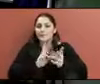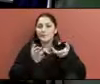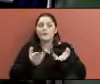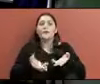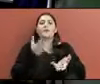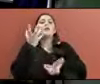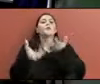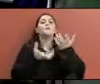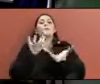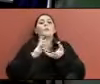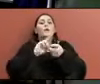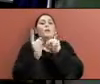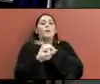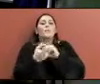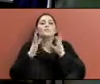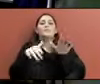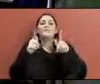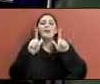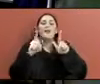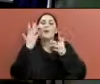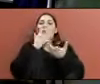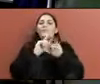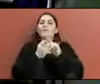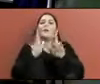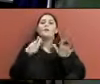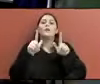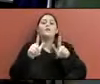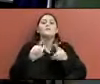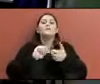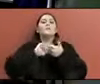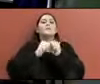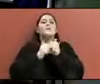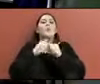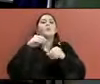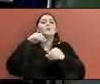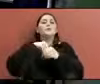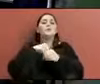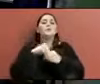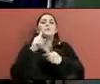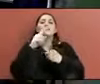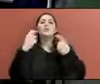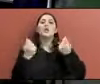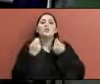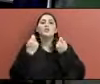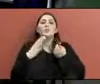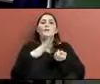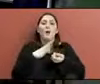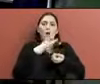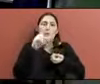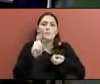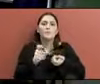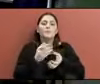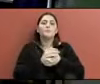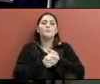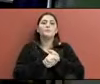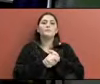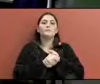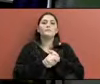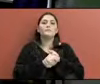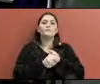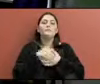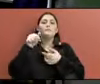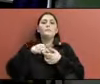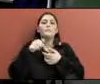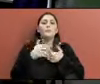yakacakla ilgili yardımları da yapıyoruz dedik. Sporla ilgili herhangi bir çalışmanız oluyor mu? Evet. Şu an hali hazırda